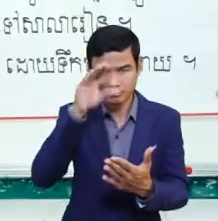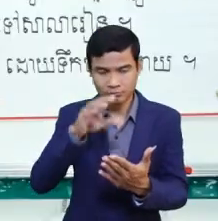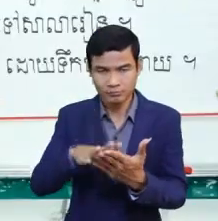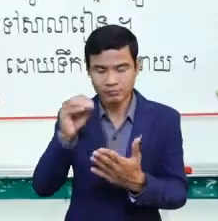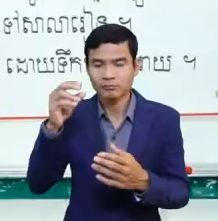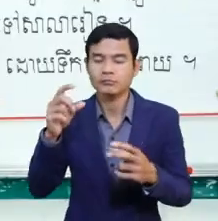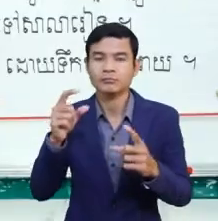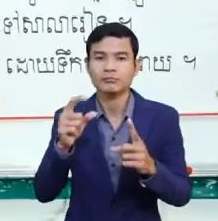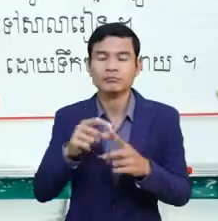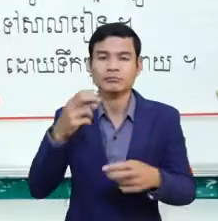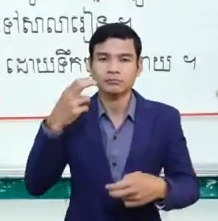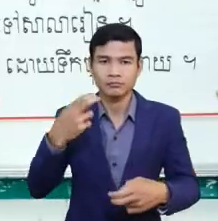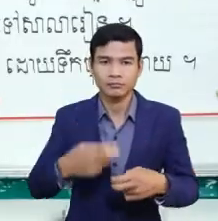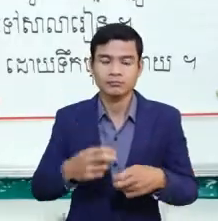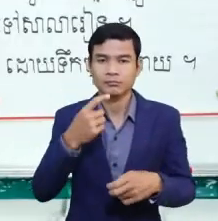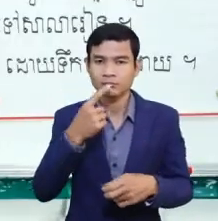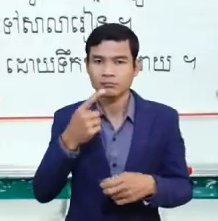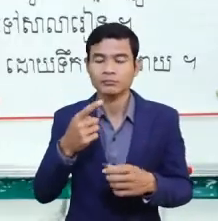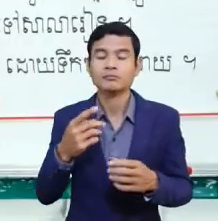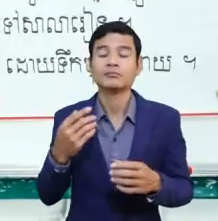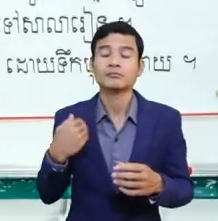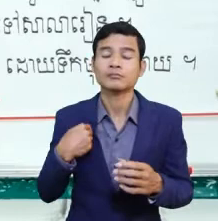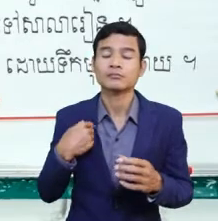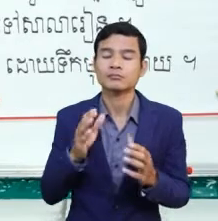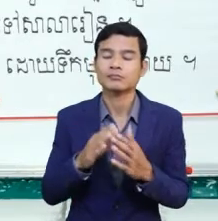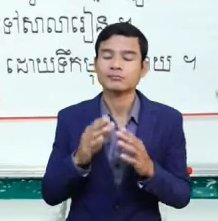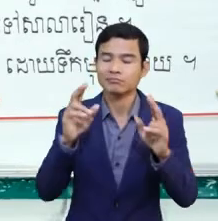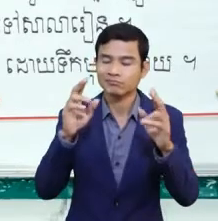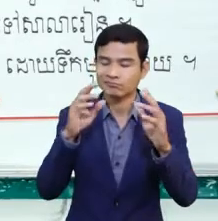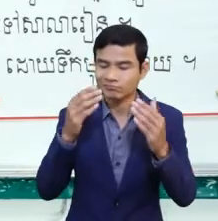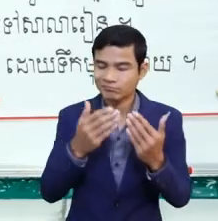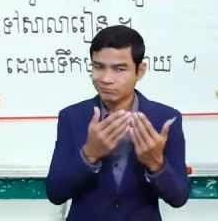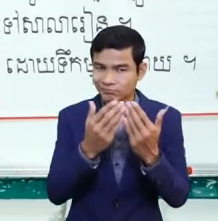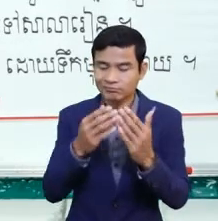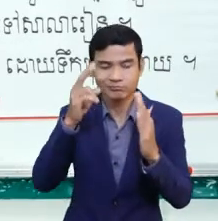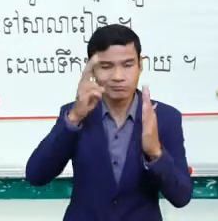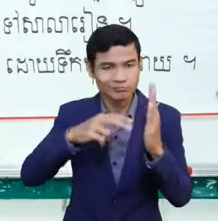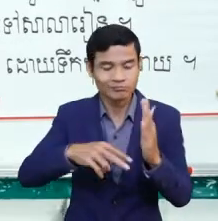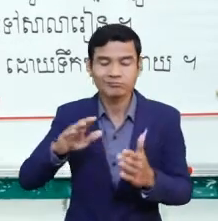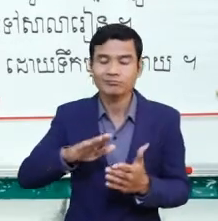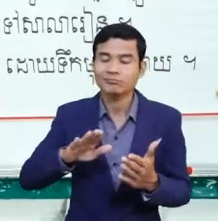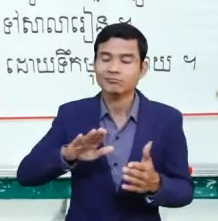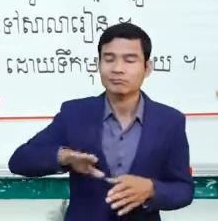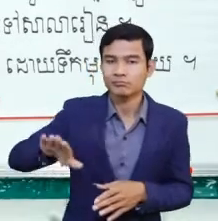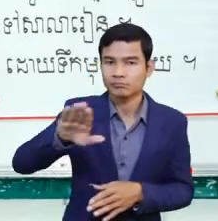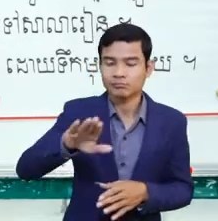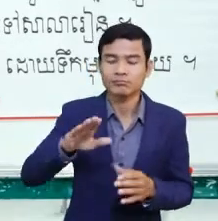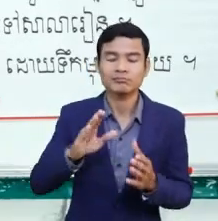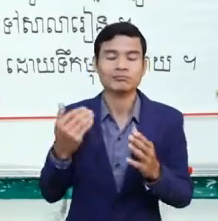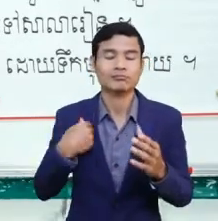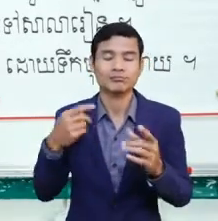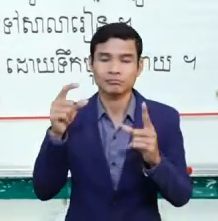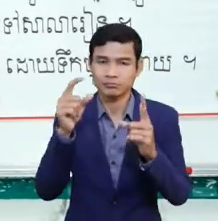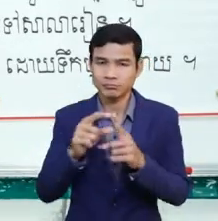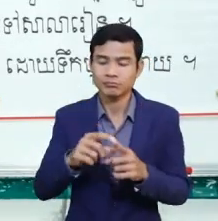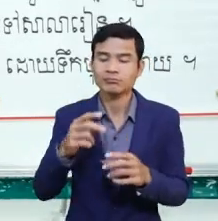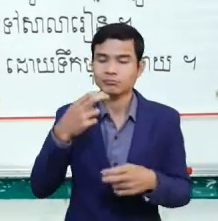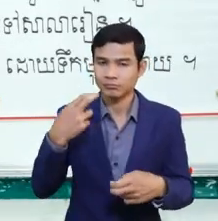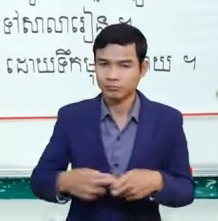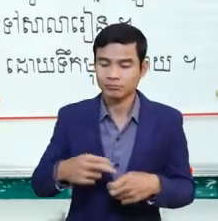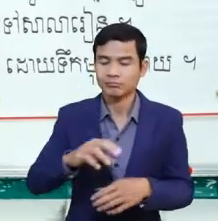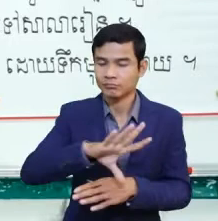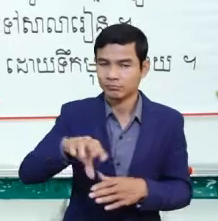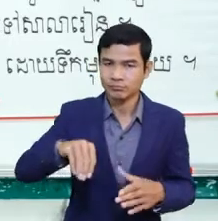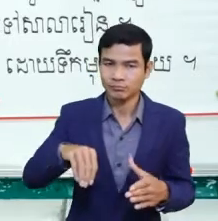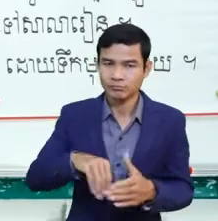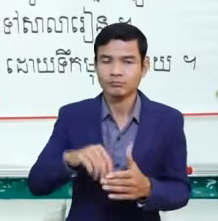nè kêu ban prap con than nè con ông tập bon rồi bao dương tiếng mù ní cứ mình miên miên tại pe pi má ta bẩn năng té sầm rập con